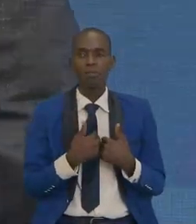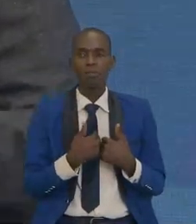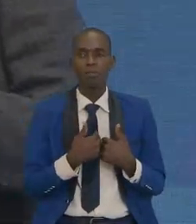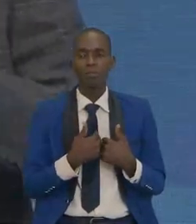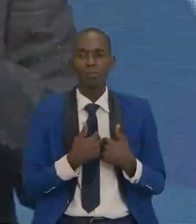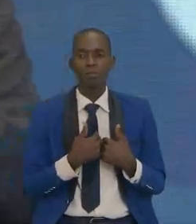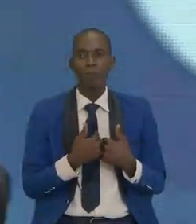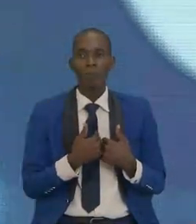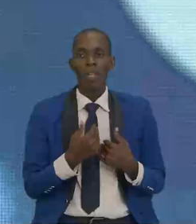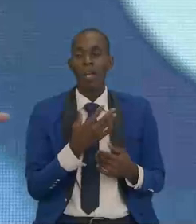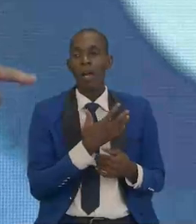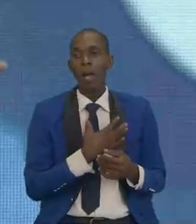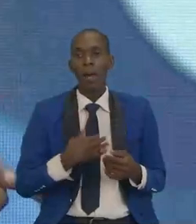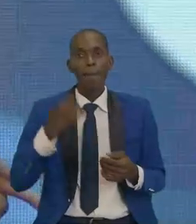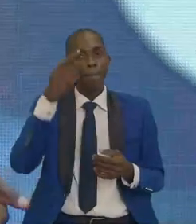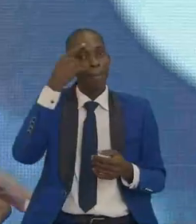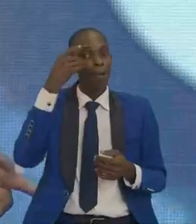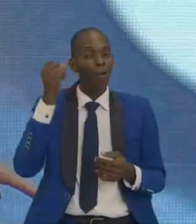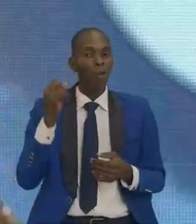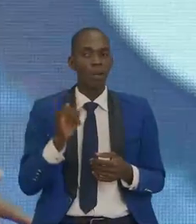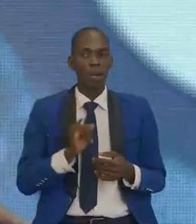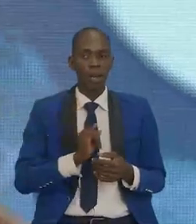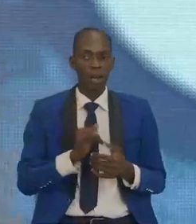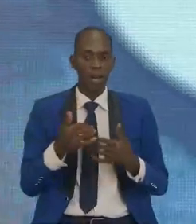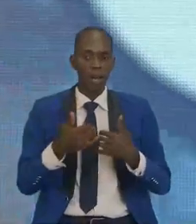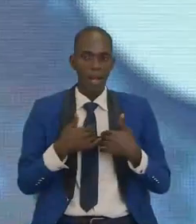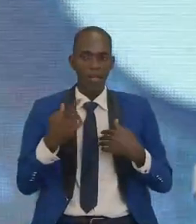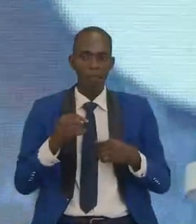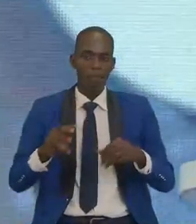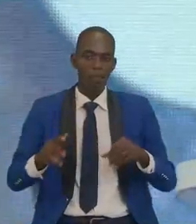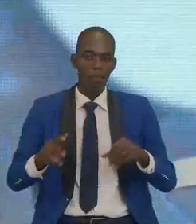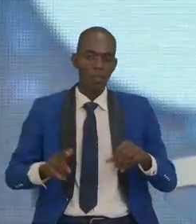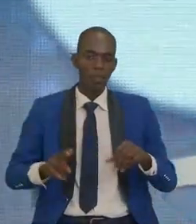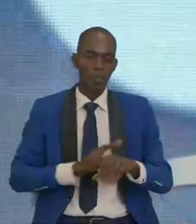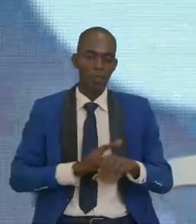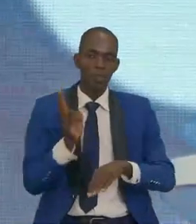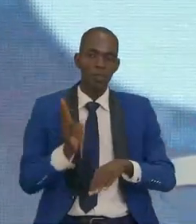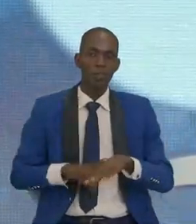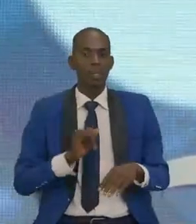l'intelligence pour comprendre. Et j'ai la passion pour poursuivre.